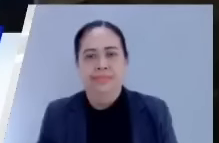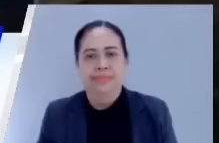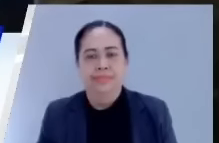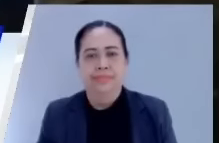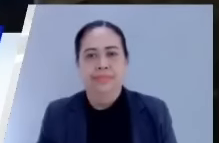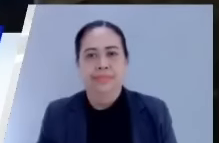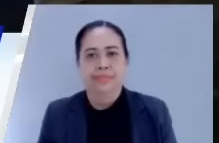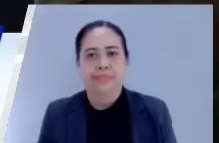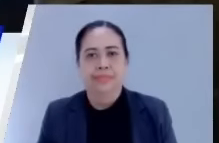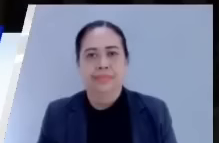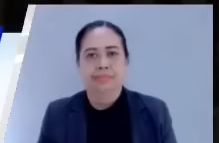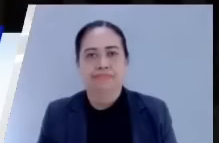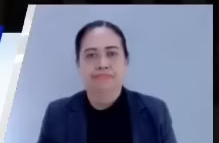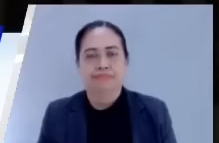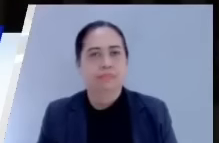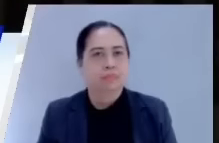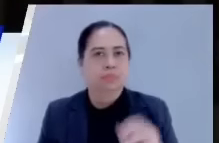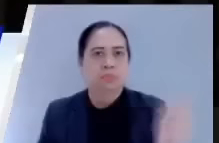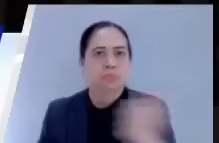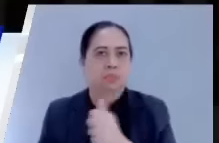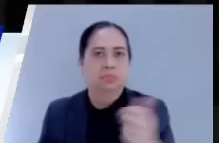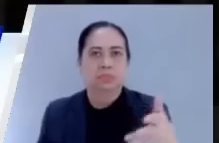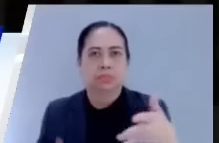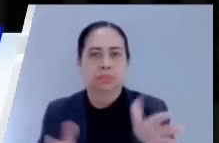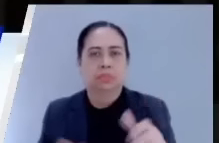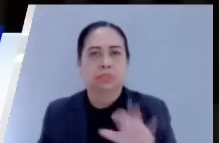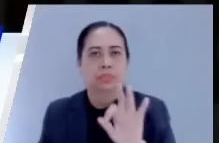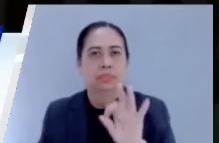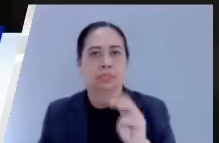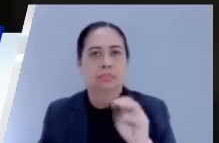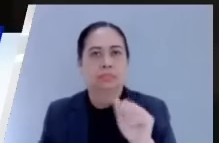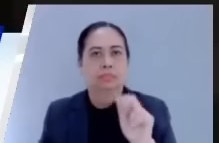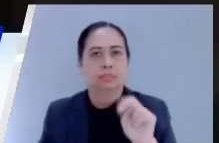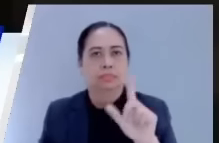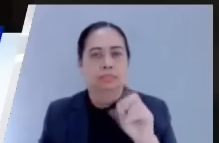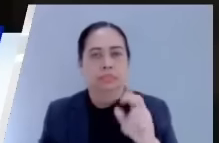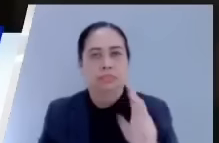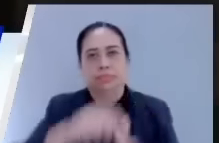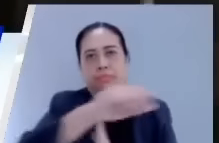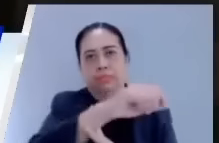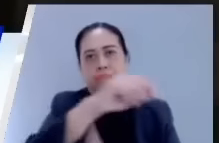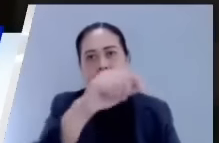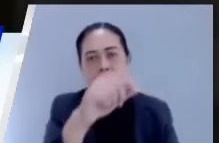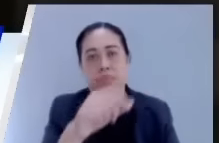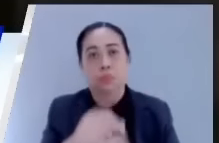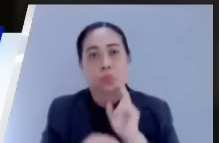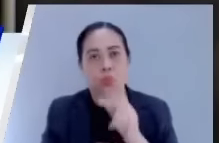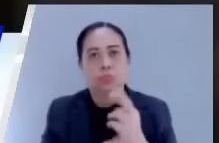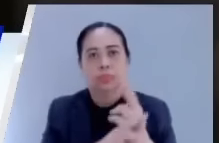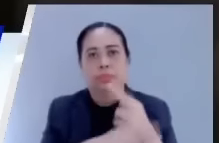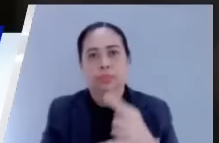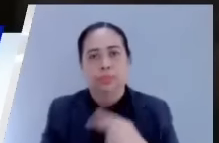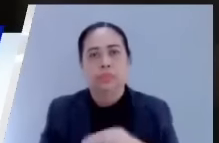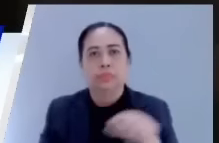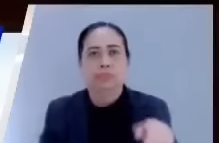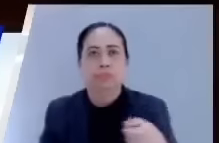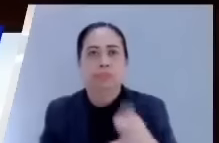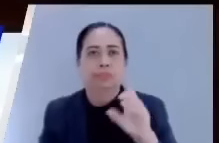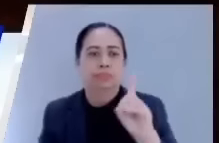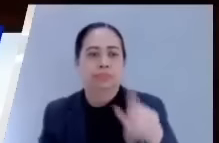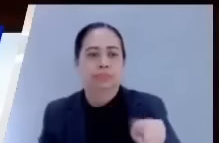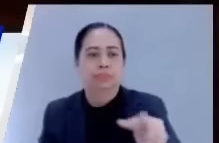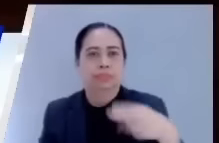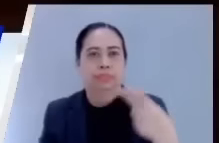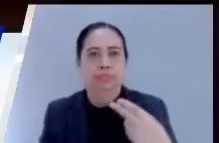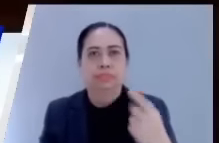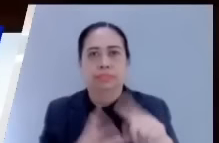Wala ng motoristang pinapayagang dumaan sa F. Manalo Bridge sa Pasig. Nasasailalim sa rehabilitasyon ng DPWH simula ngayong araw. Ito